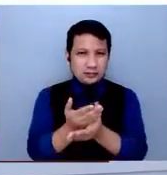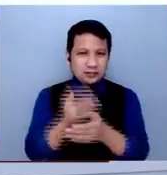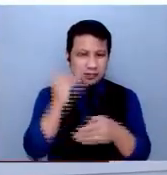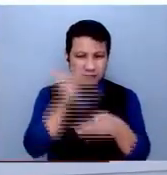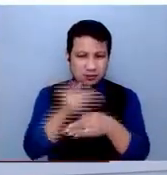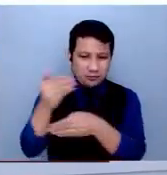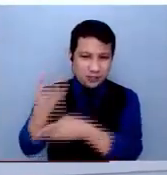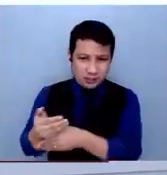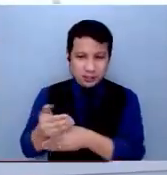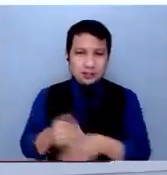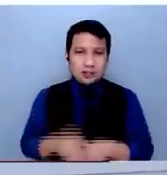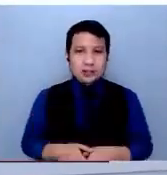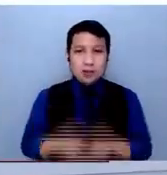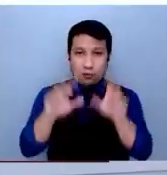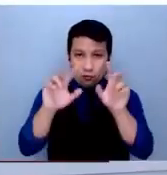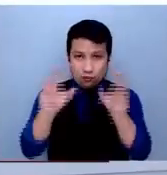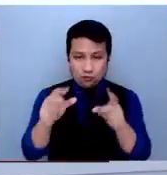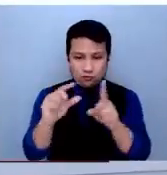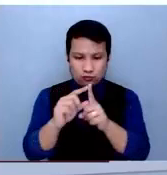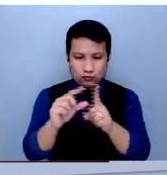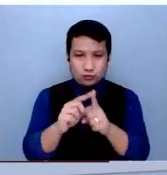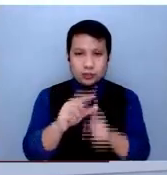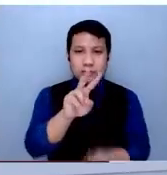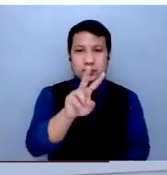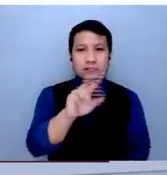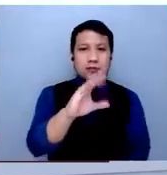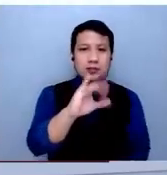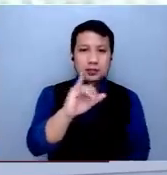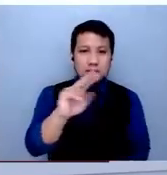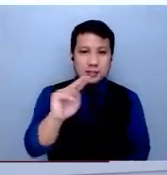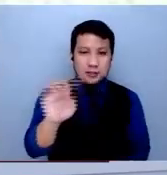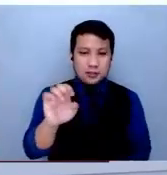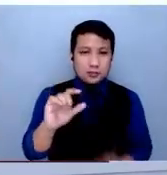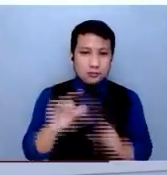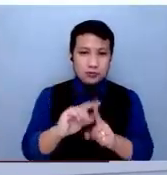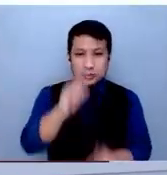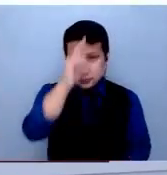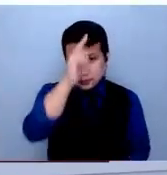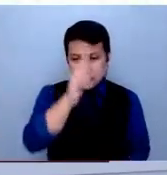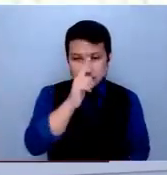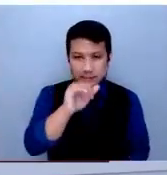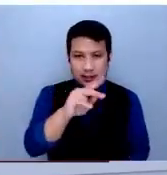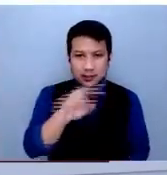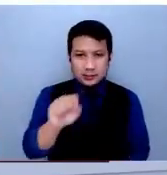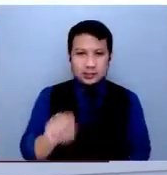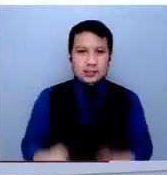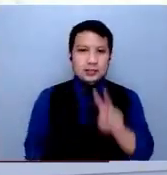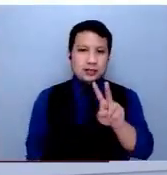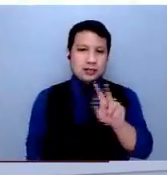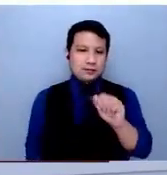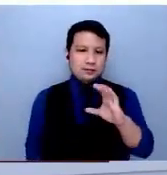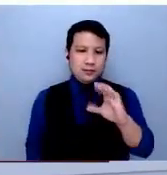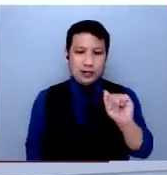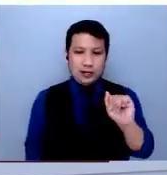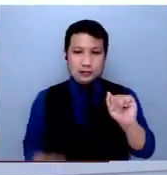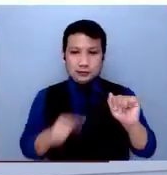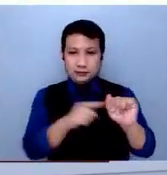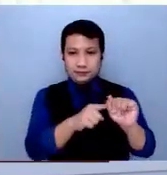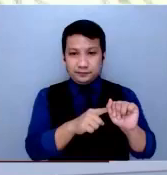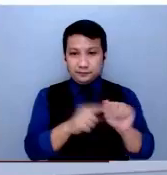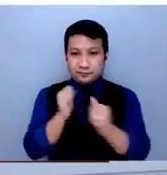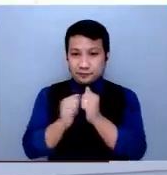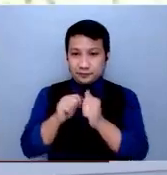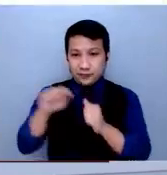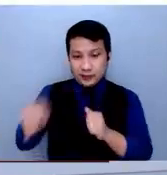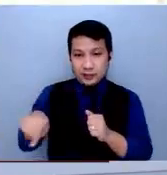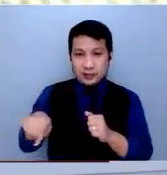Ang salitang vaccine ay nanggaling po sa salitang Latin na vaca, na ang ibig sabihin po